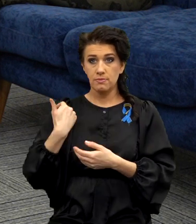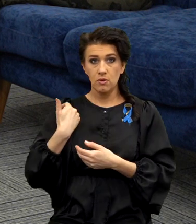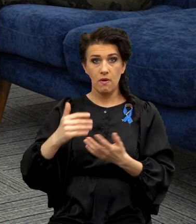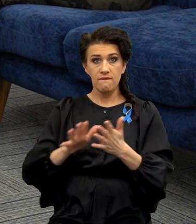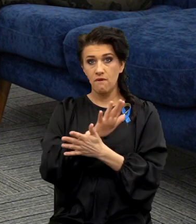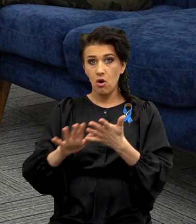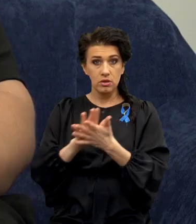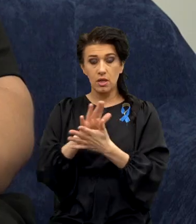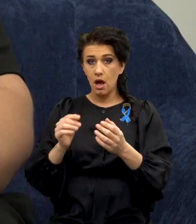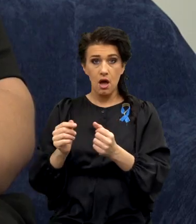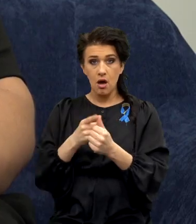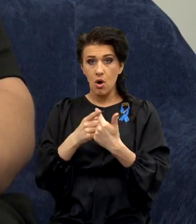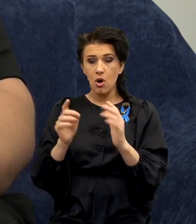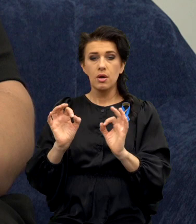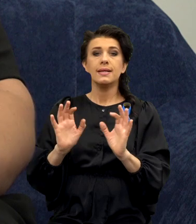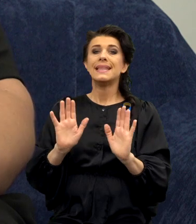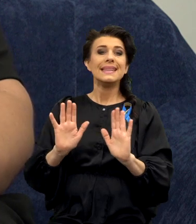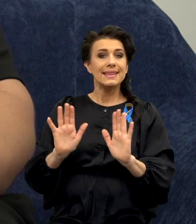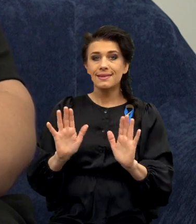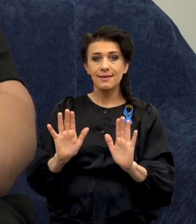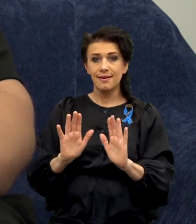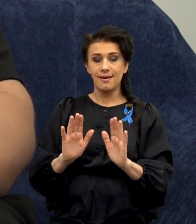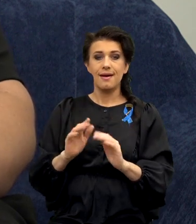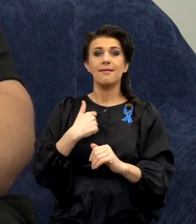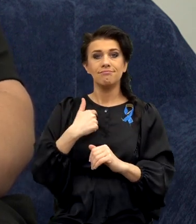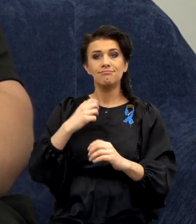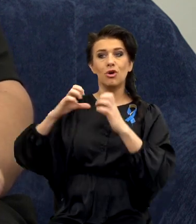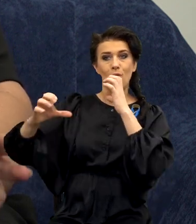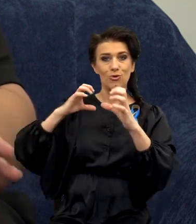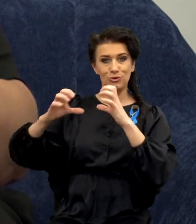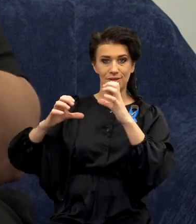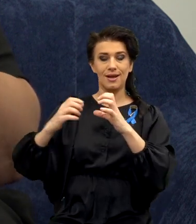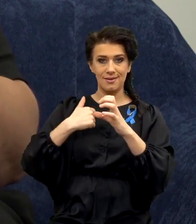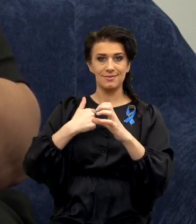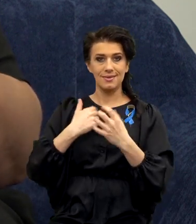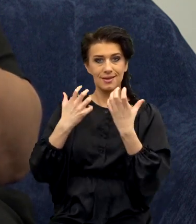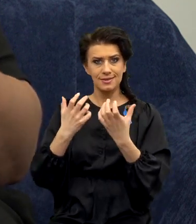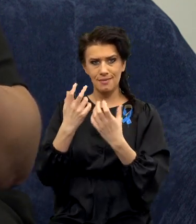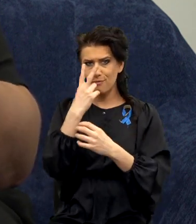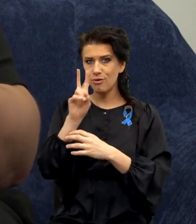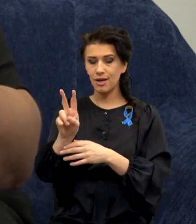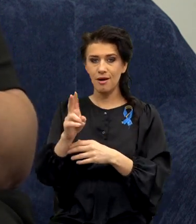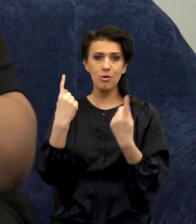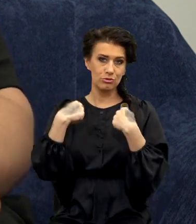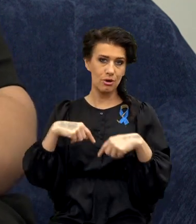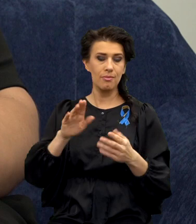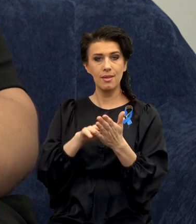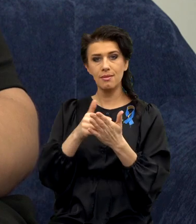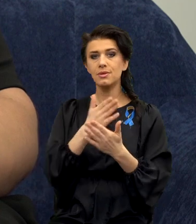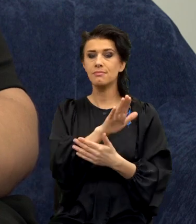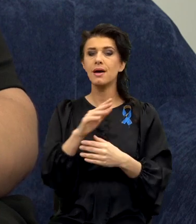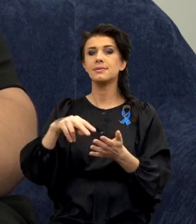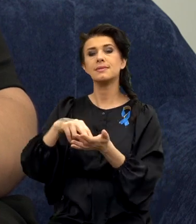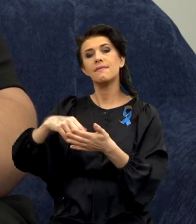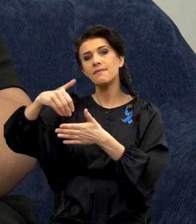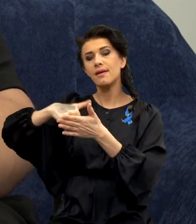chcemy komuś pomóc. Ale też chciałabym zwrócić uwagę na komunikację. Bo jeżeli osoba jest, powiedzmy, ma ten stres